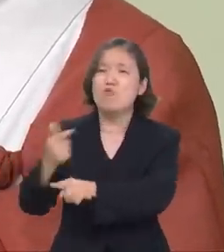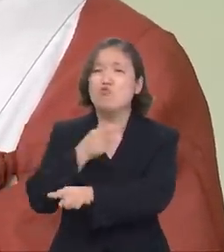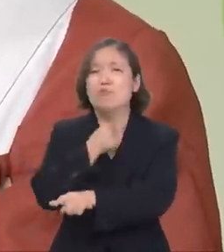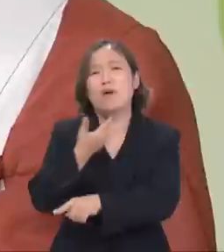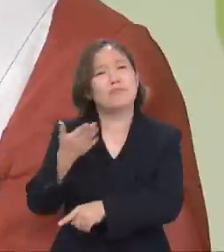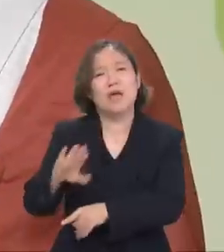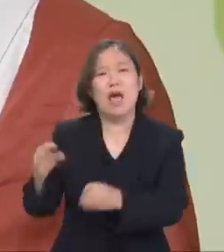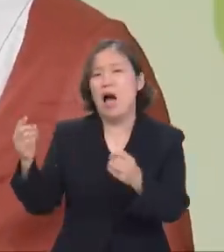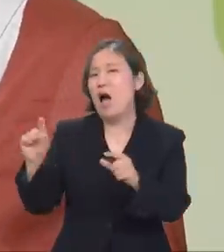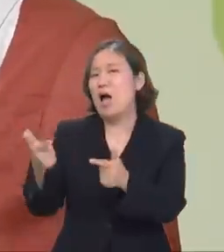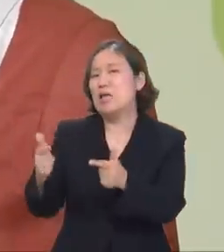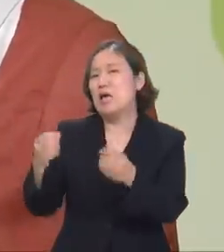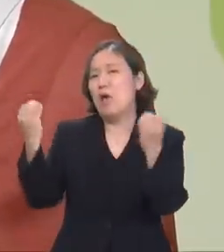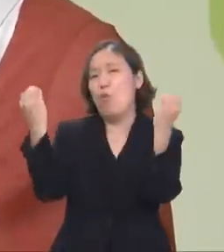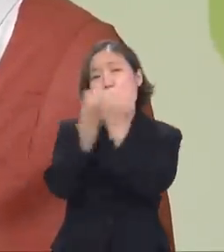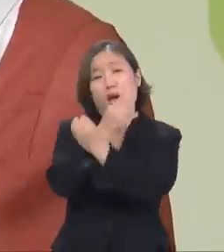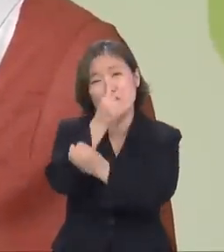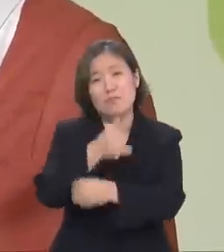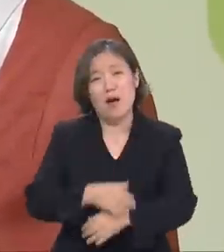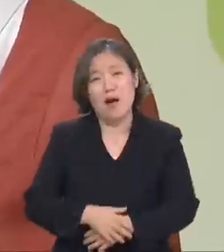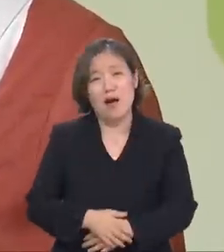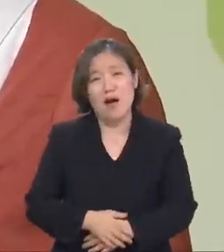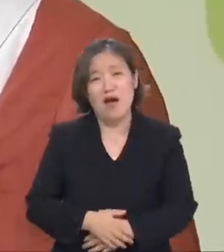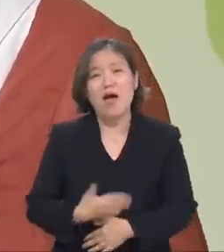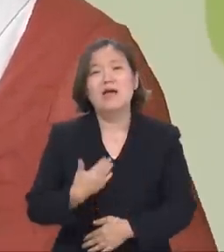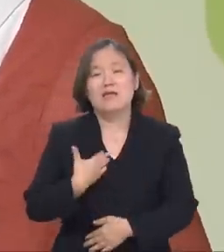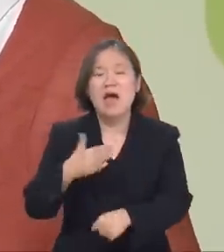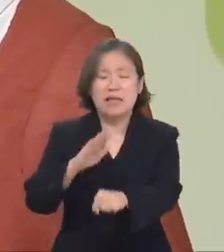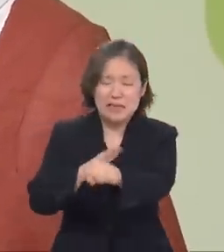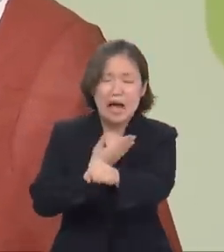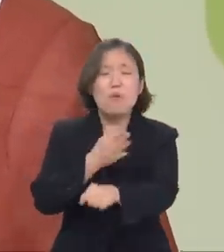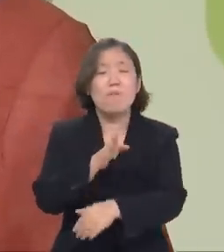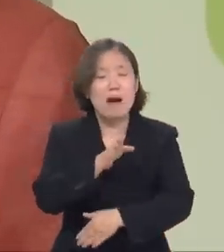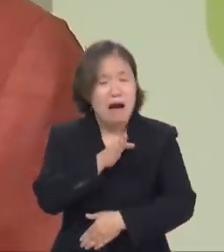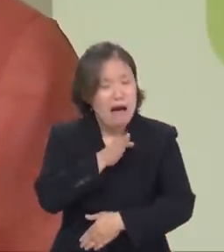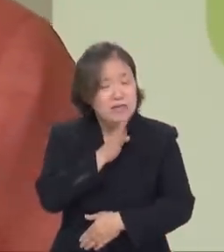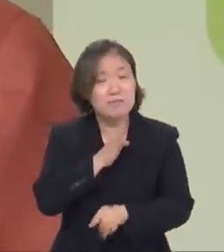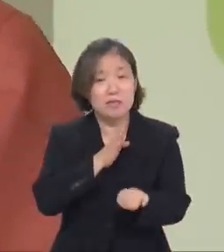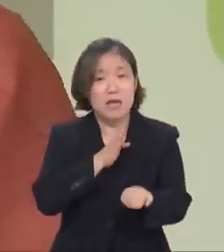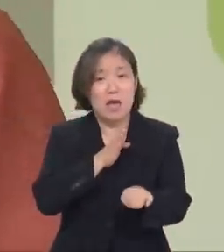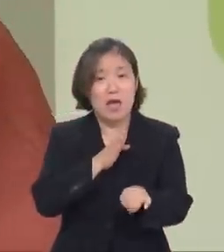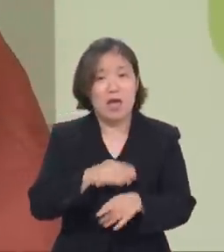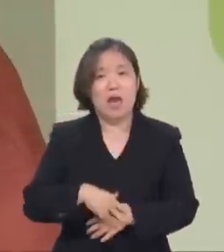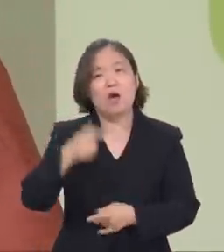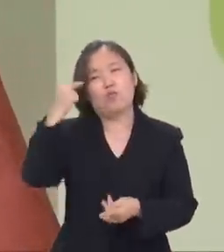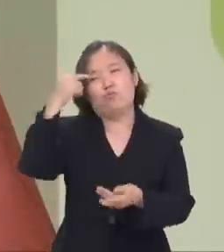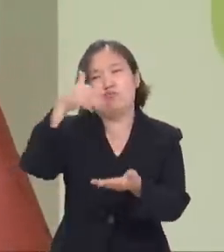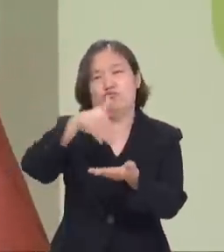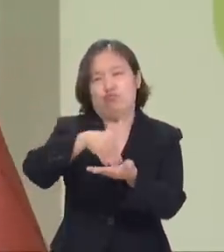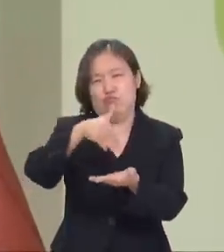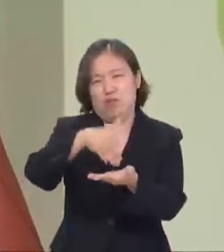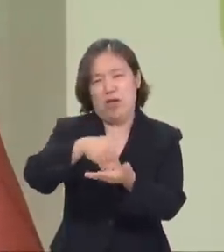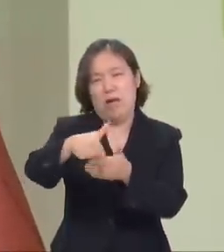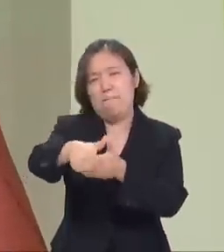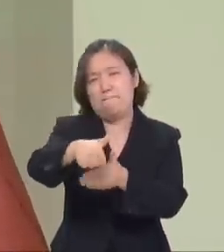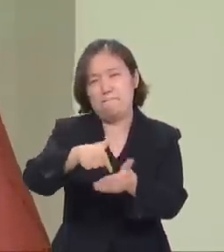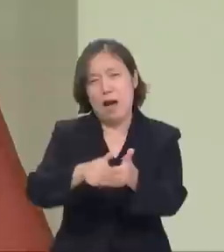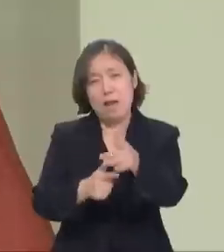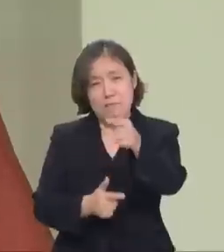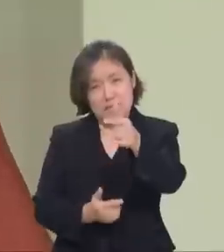아니었습니다 정말 내가 잘못했습니다라는 가족을 향한 진정한 참회의